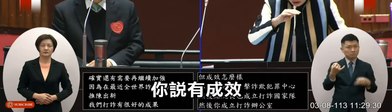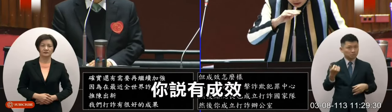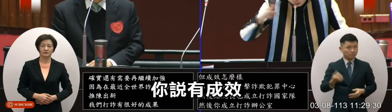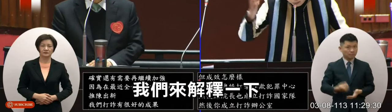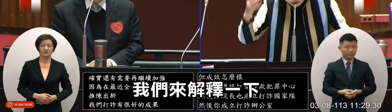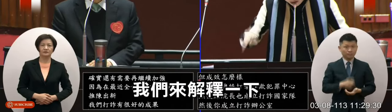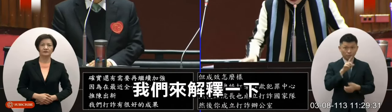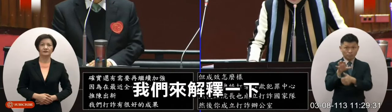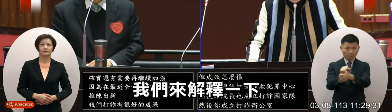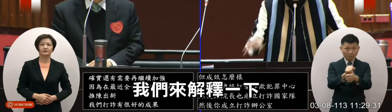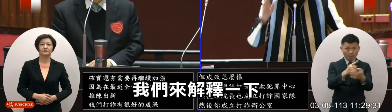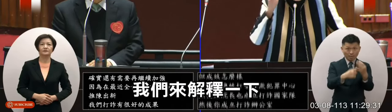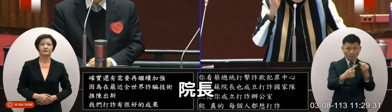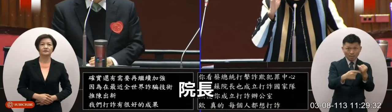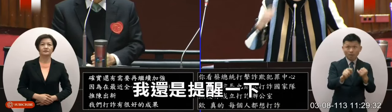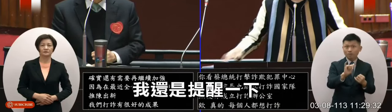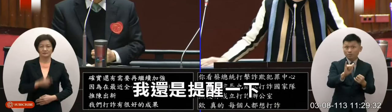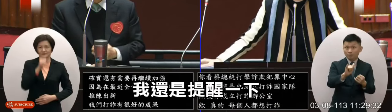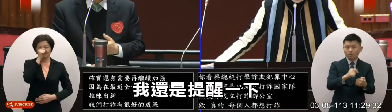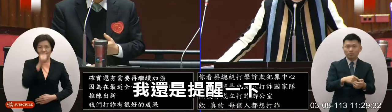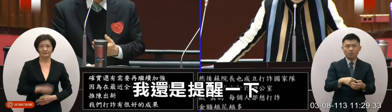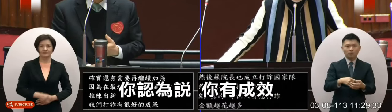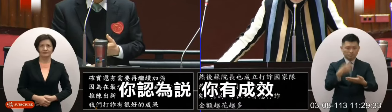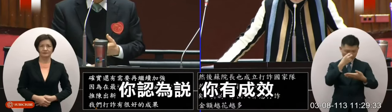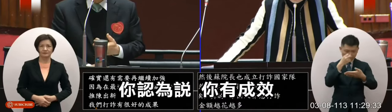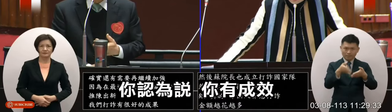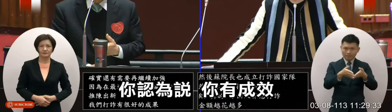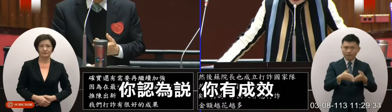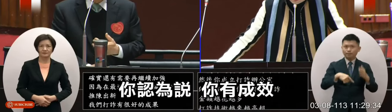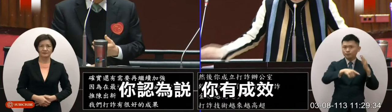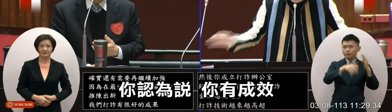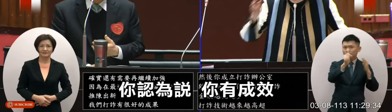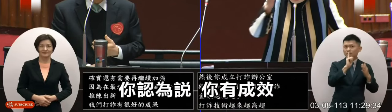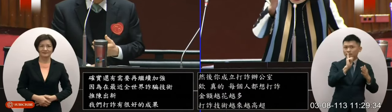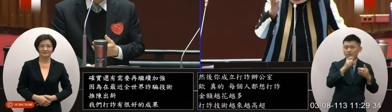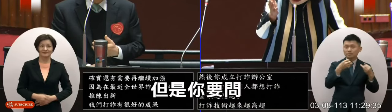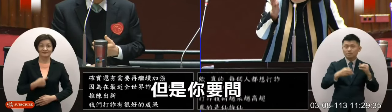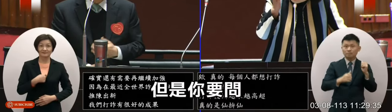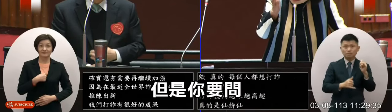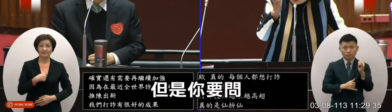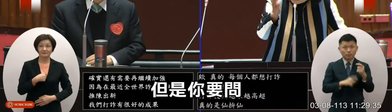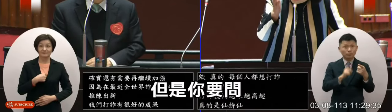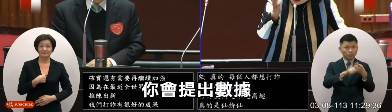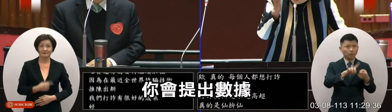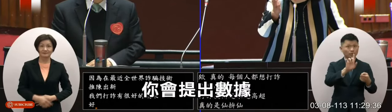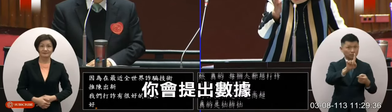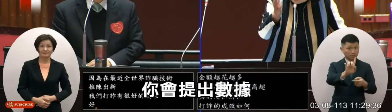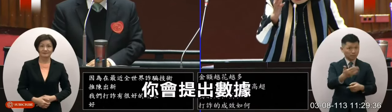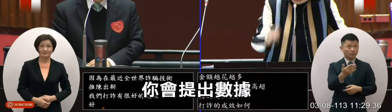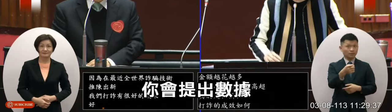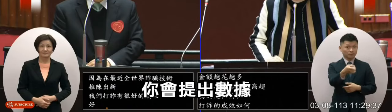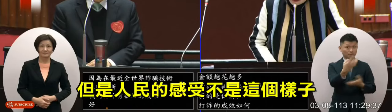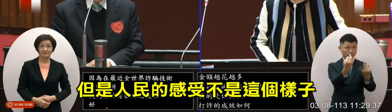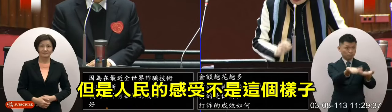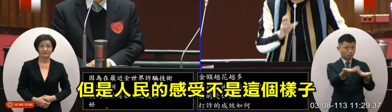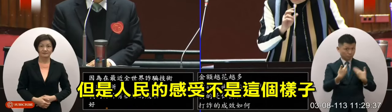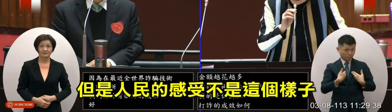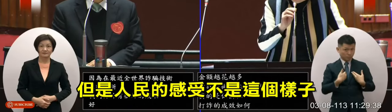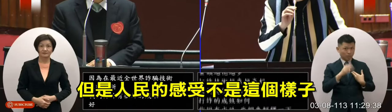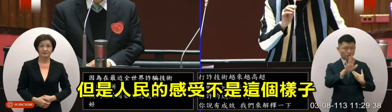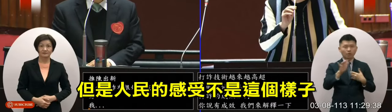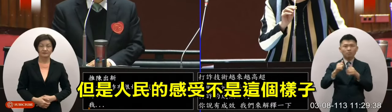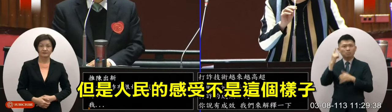有成效，我们来解释一下。院长，我还是提醒一下，你认为说很有成效，但是你要问，你会提出数据，但是人